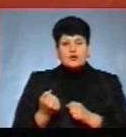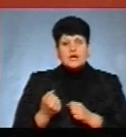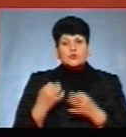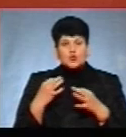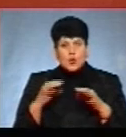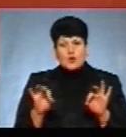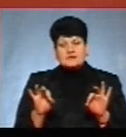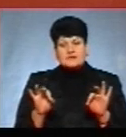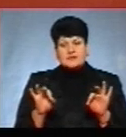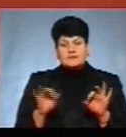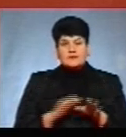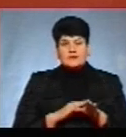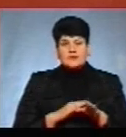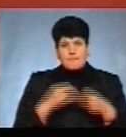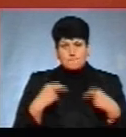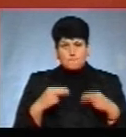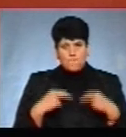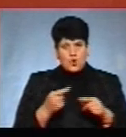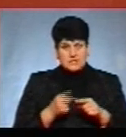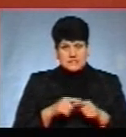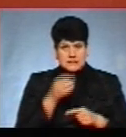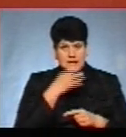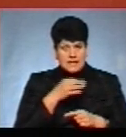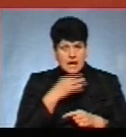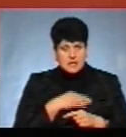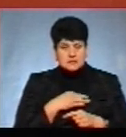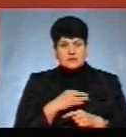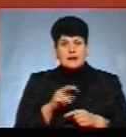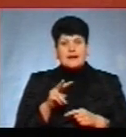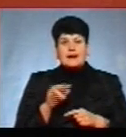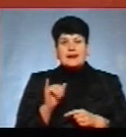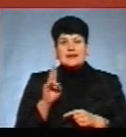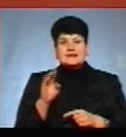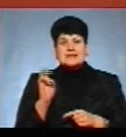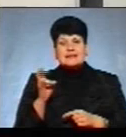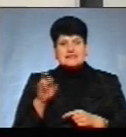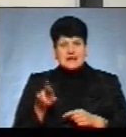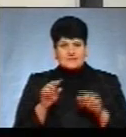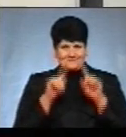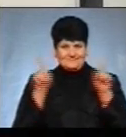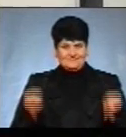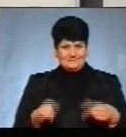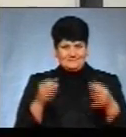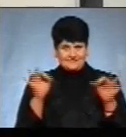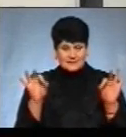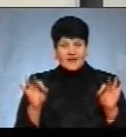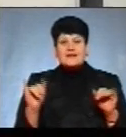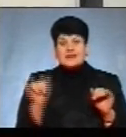отримує дозвіл на реалізацію тих медикаментів, ліцензію, і відповідно до